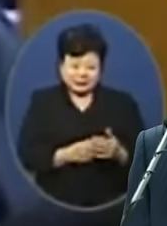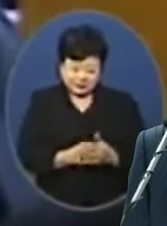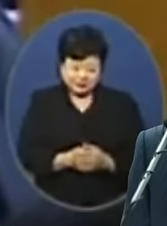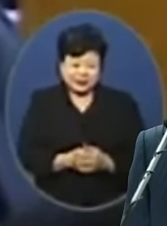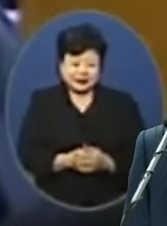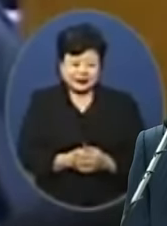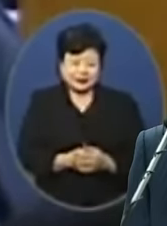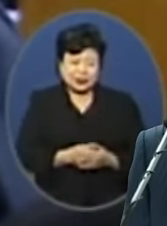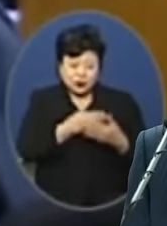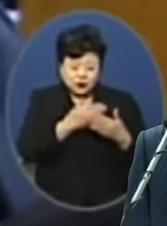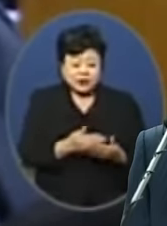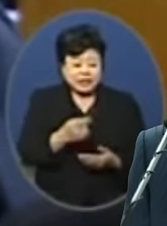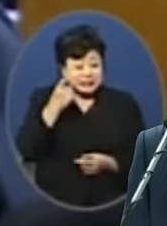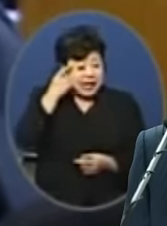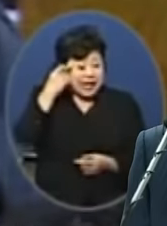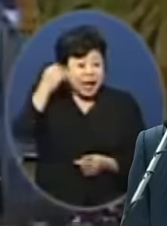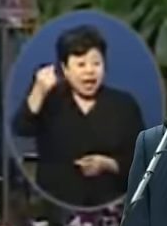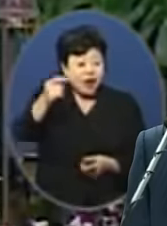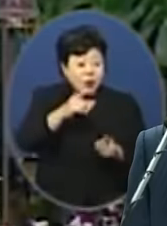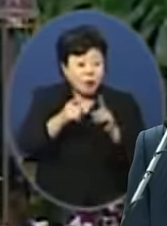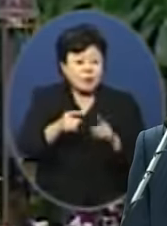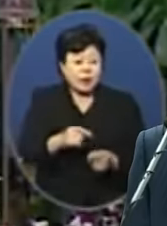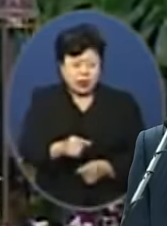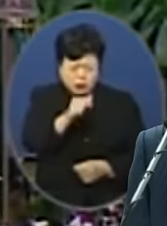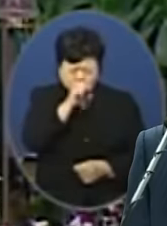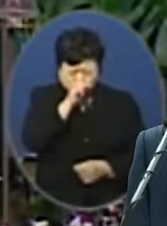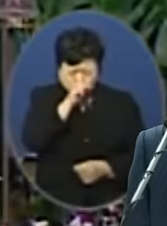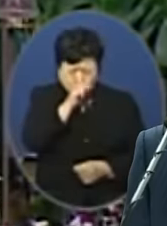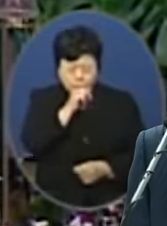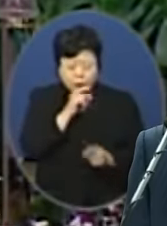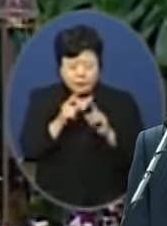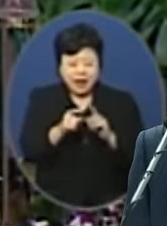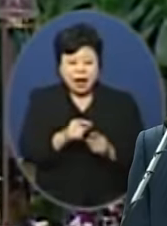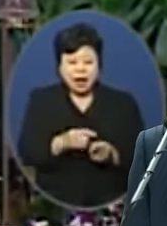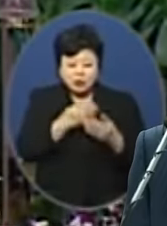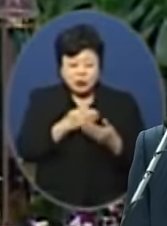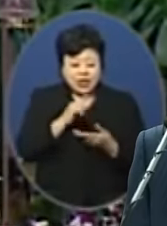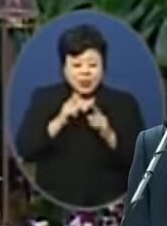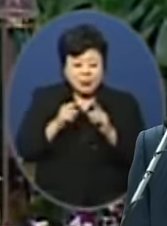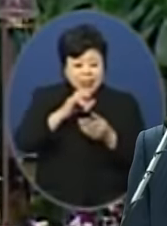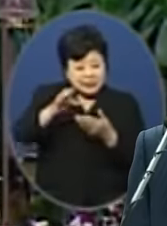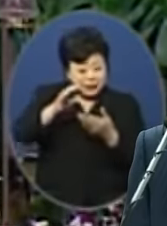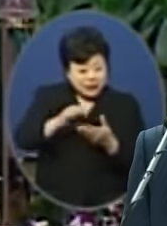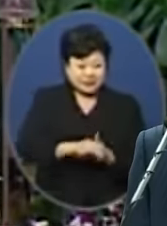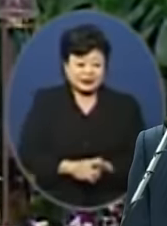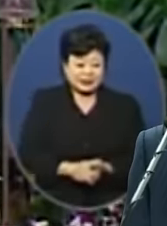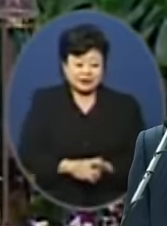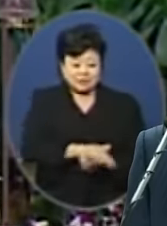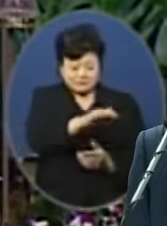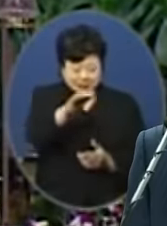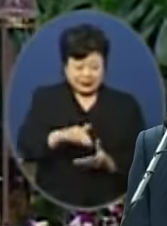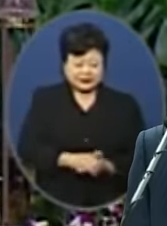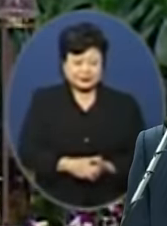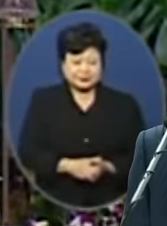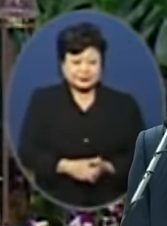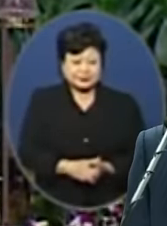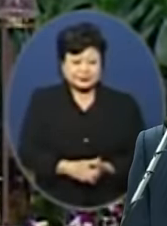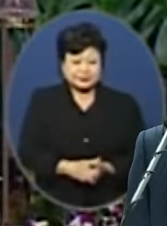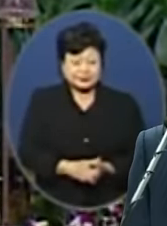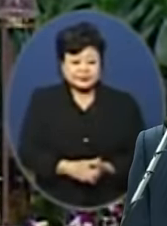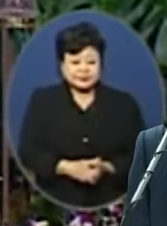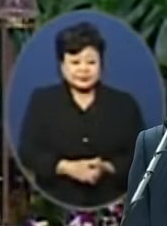때문에 귀하게 생각하고 말을 귀하게 하십시오. 우리가